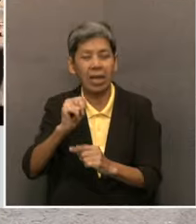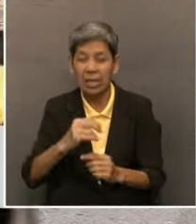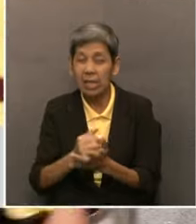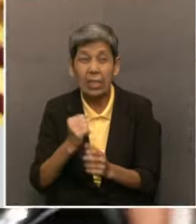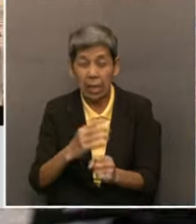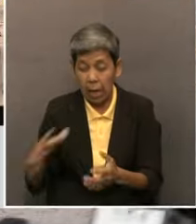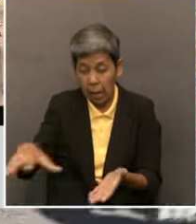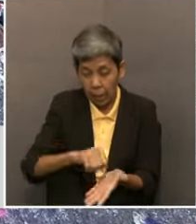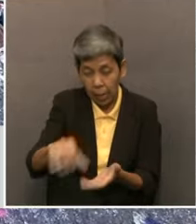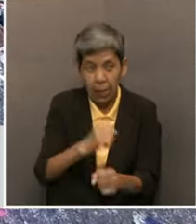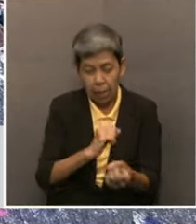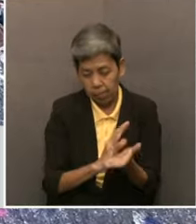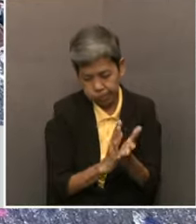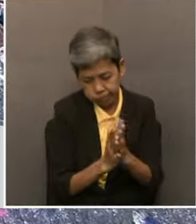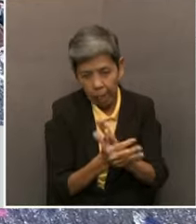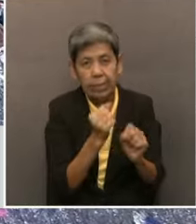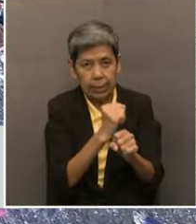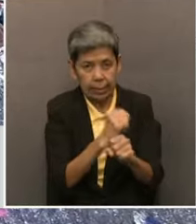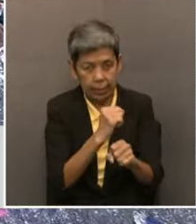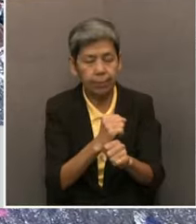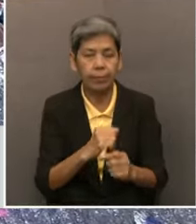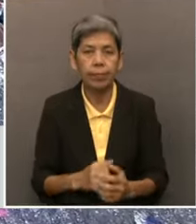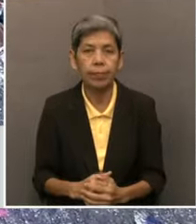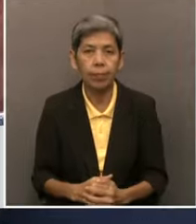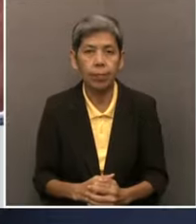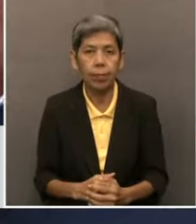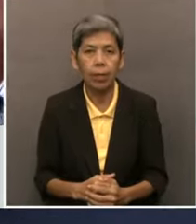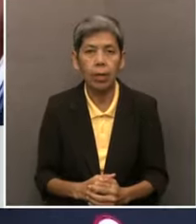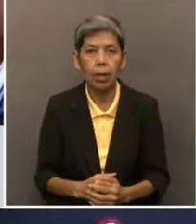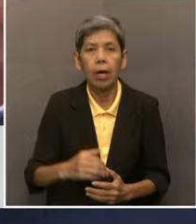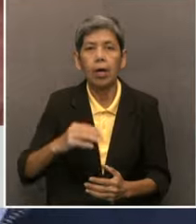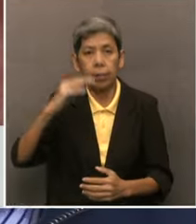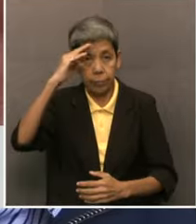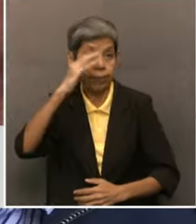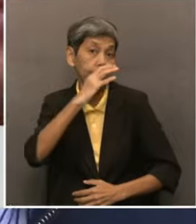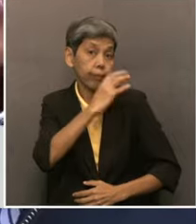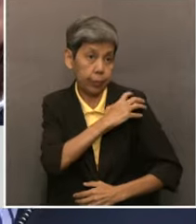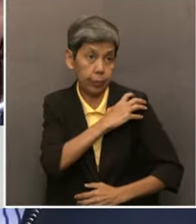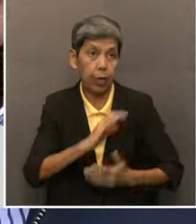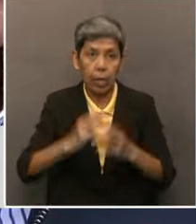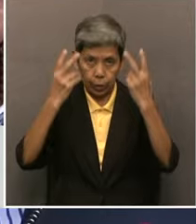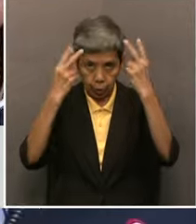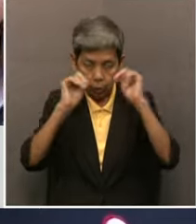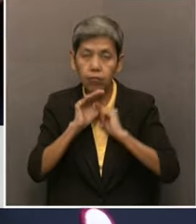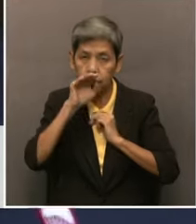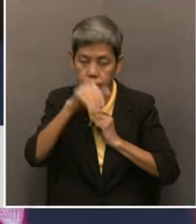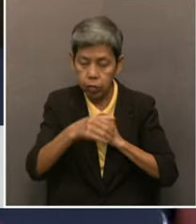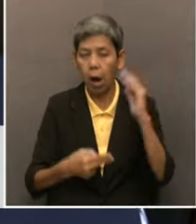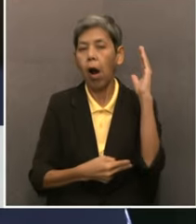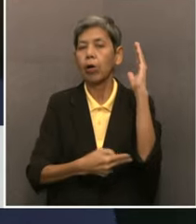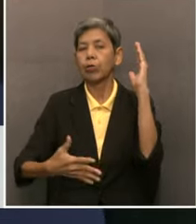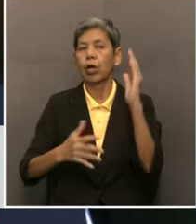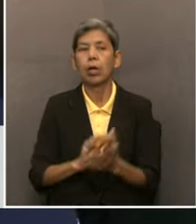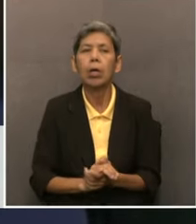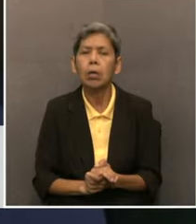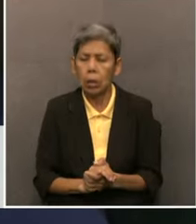จัดเก็บจะนำไปกำจัดที่บ่อขยะค่ะทางพลตำรวจโทสาครทองมุนีนายกเทศมนตรีนครหาดใหญ่ระบุ